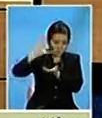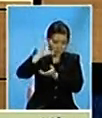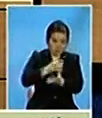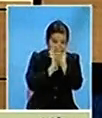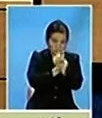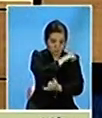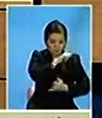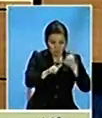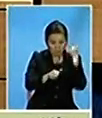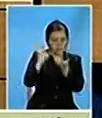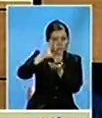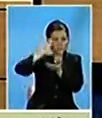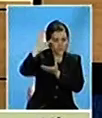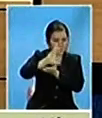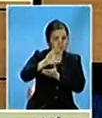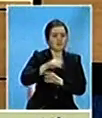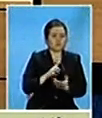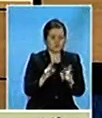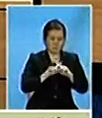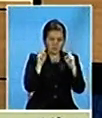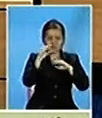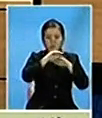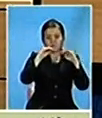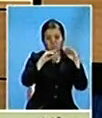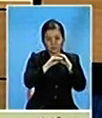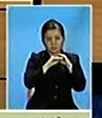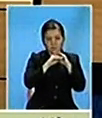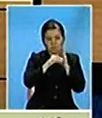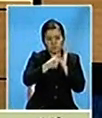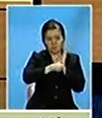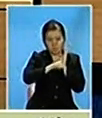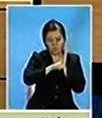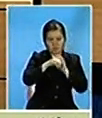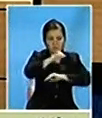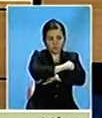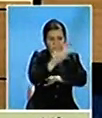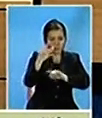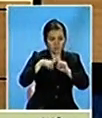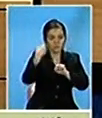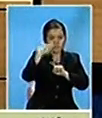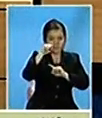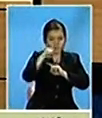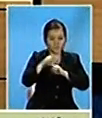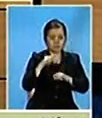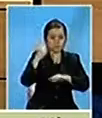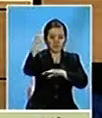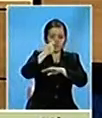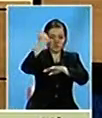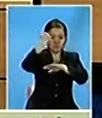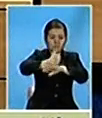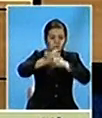นี้เมื่อวันที่5ตุลาคมอธิบดีกรมการค้าต่างประเทศ